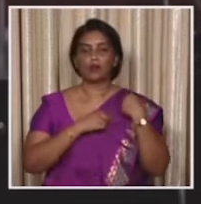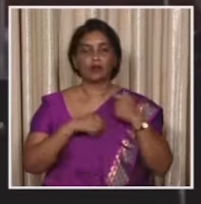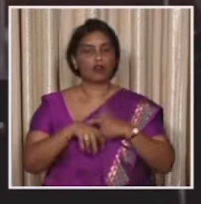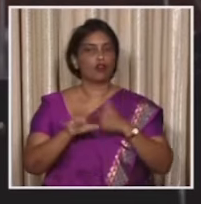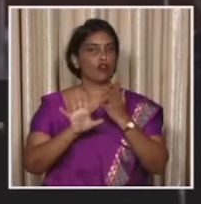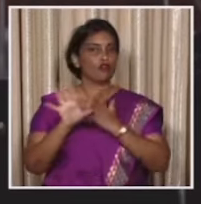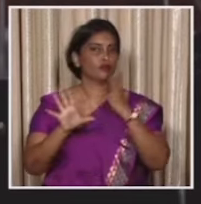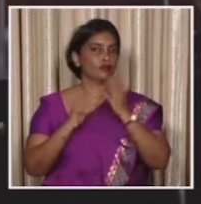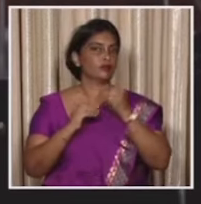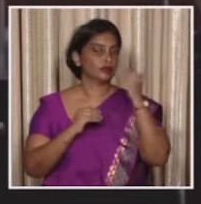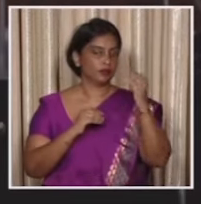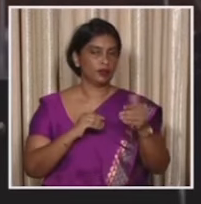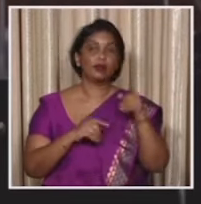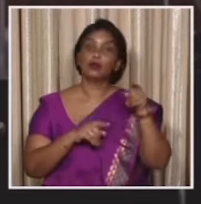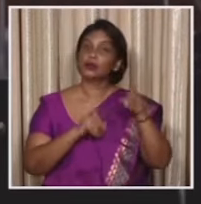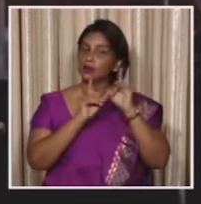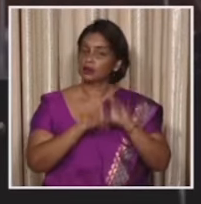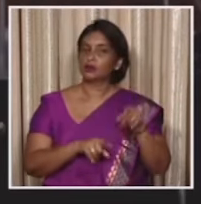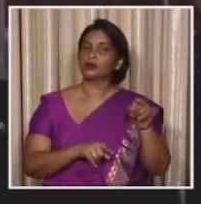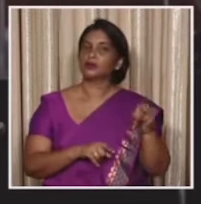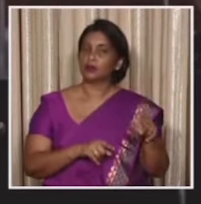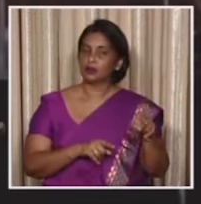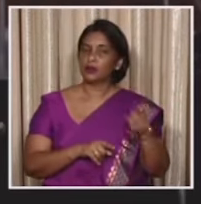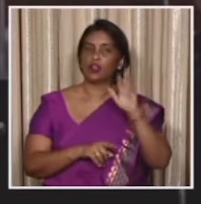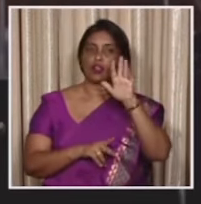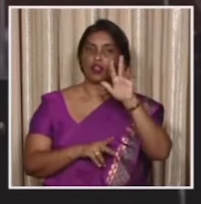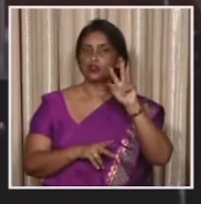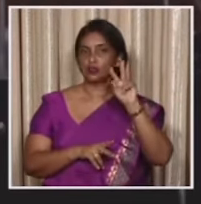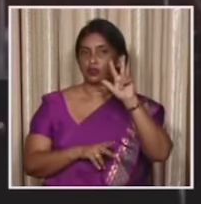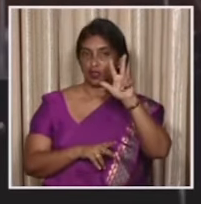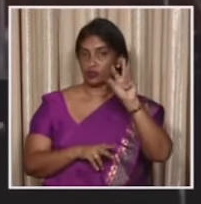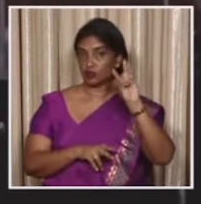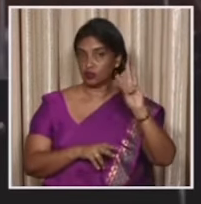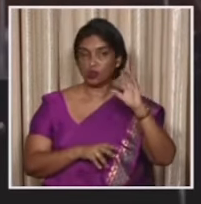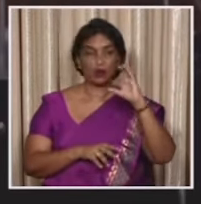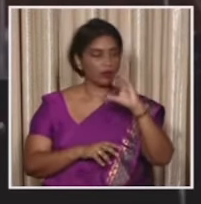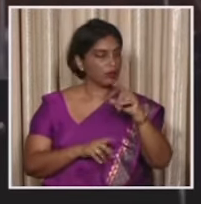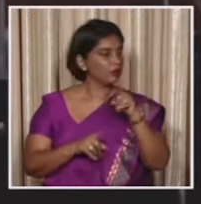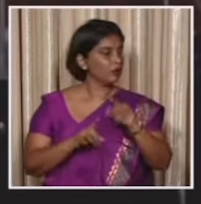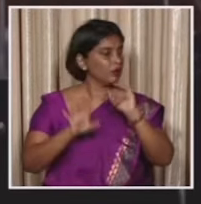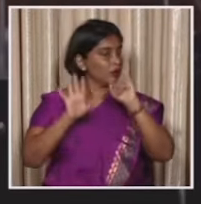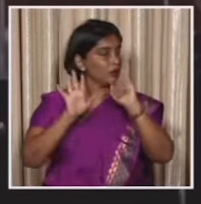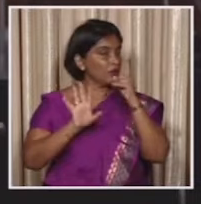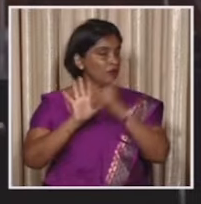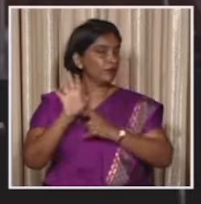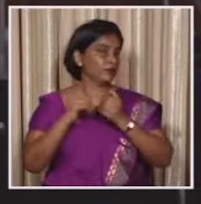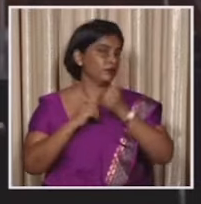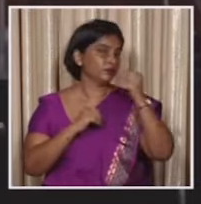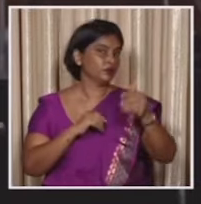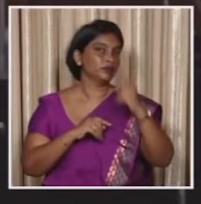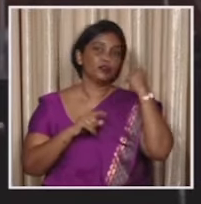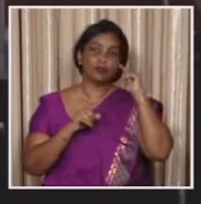වසර 5කි. එහෙනම් 83 ආවගන්තියේ 6 වසර ඉක්මවා කියන